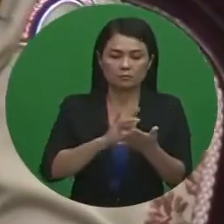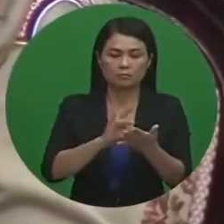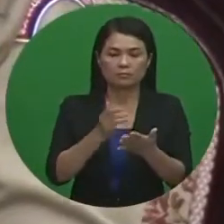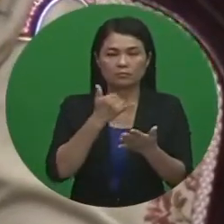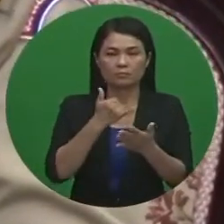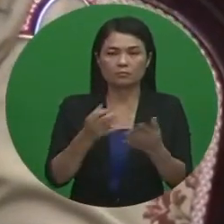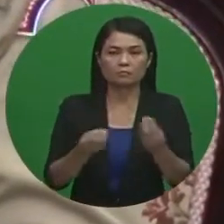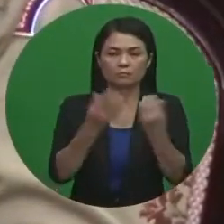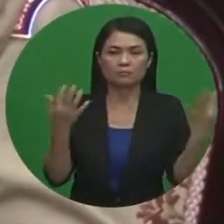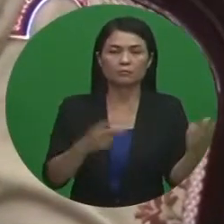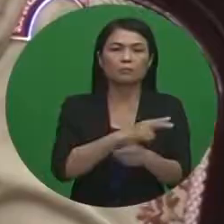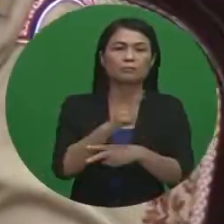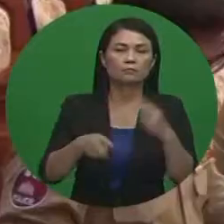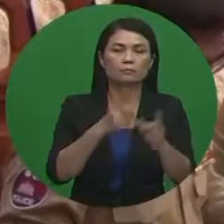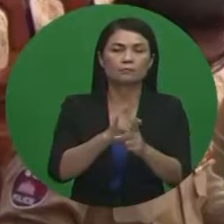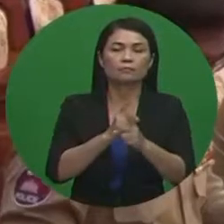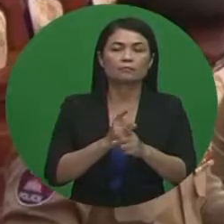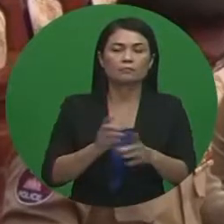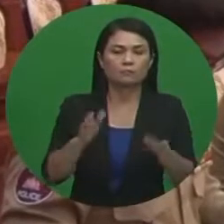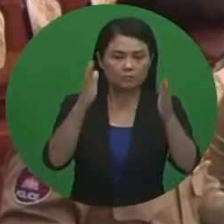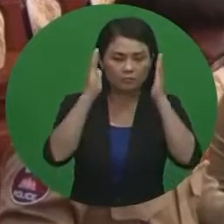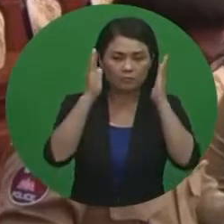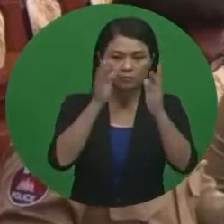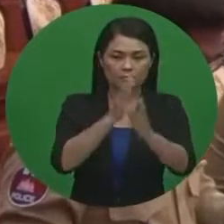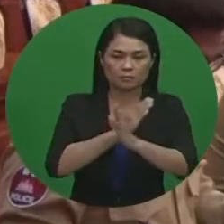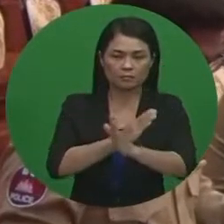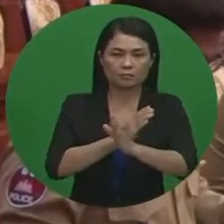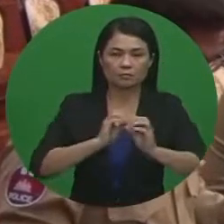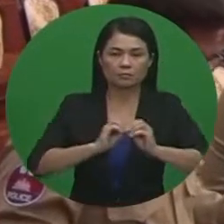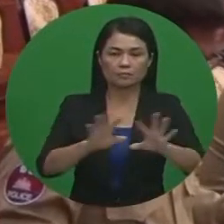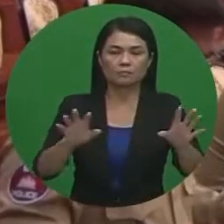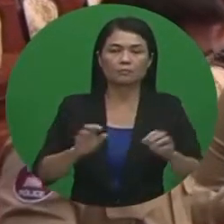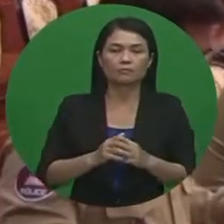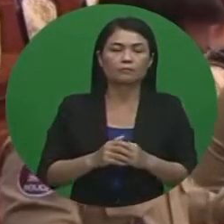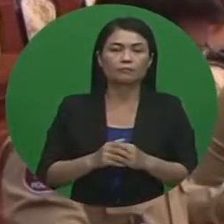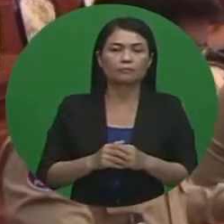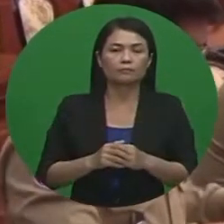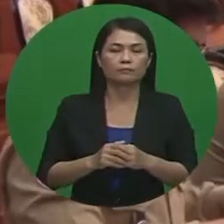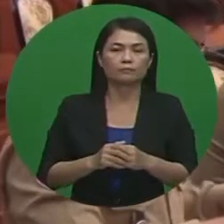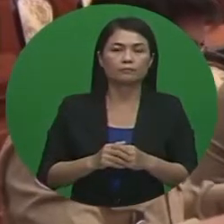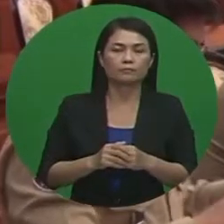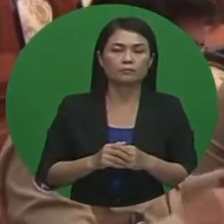លាយជាច្រើនប្រភេទទៀតក៏ត្រូវបានយកចិត្តទុកដាក់ទប់ស្កាត់និងលុបបំបាត់ផងដែរ